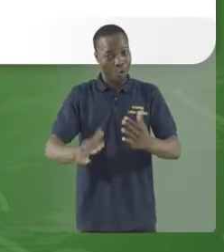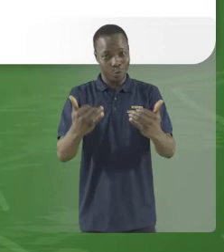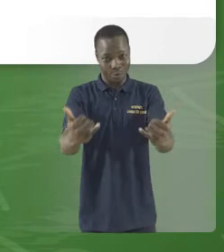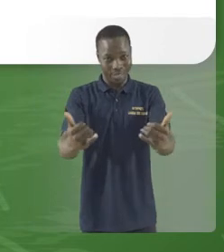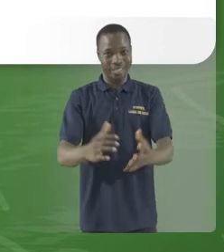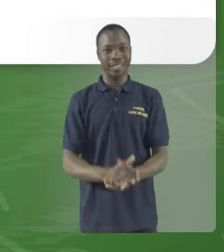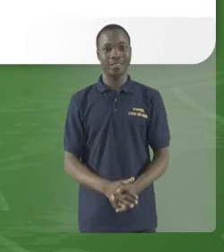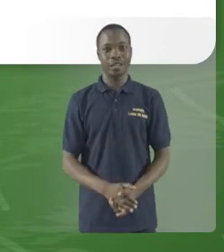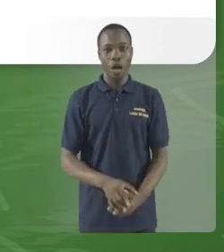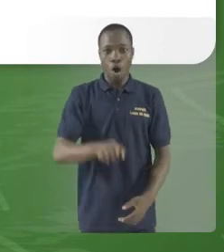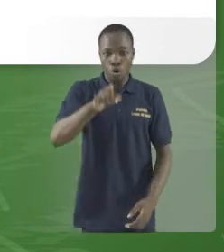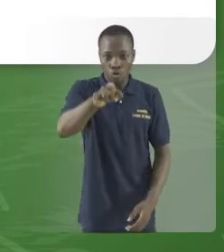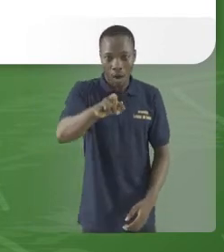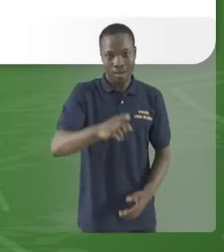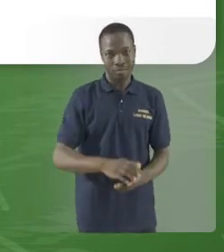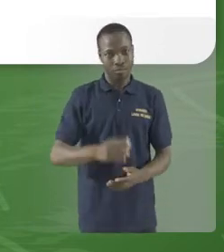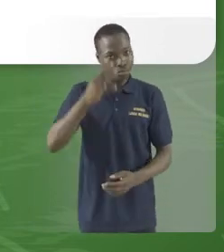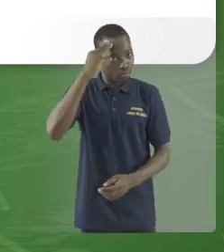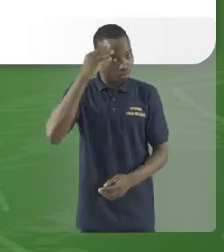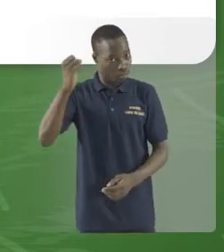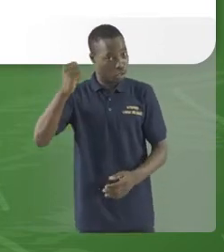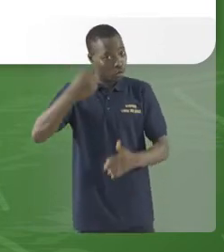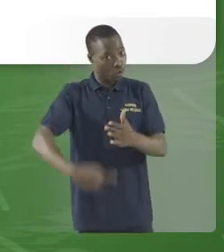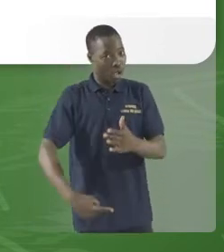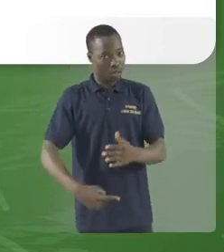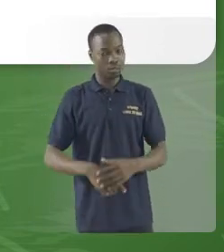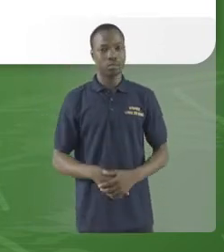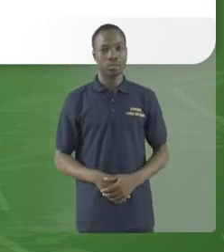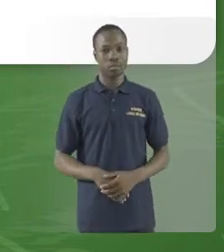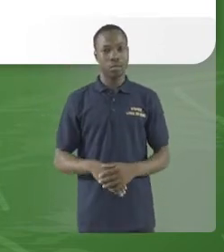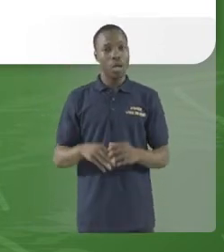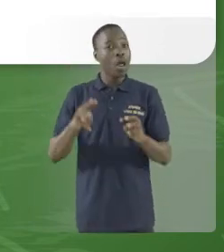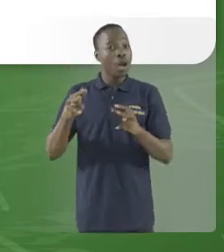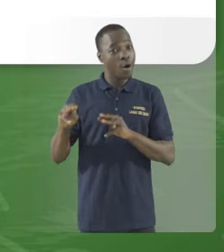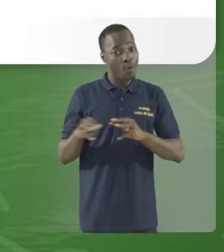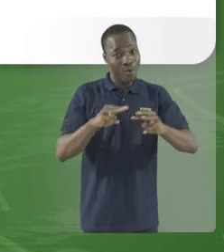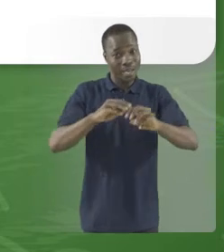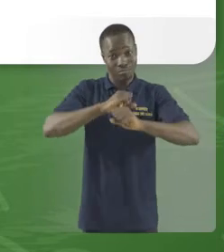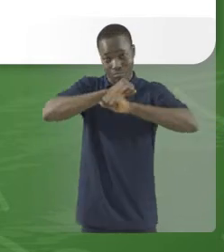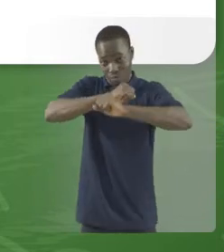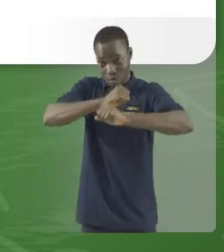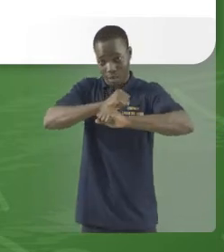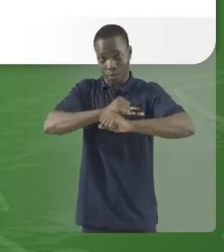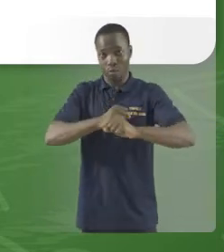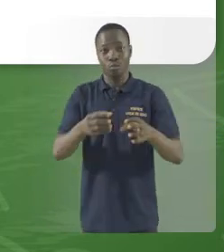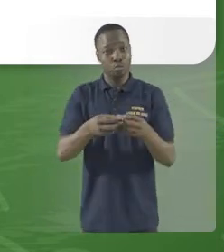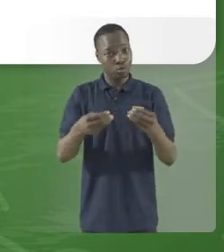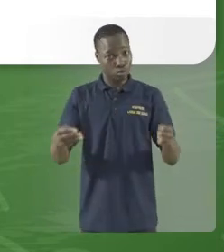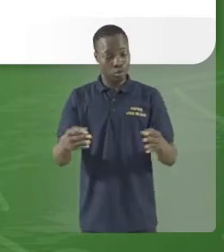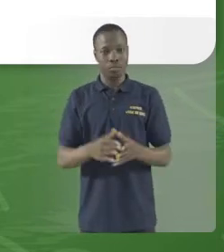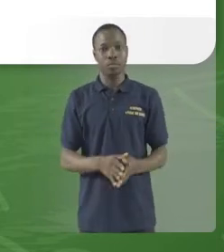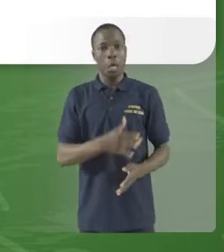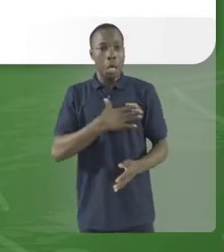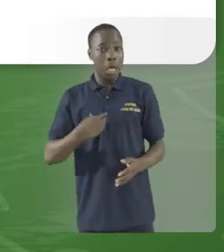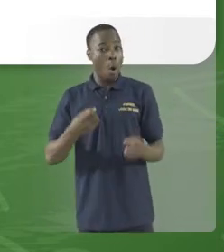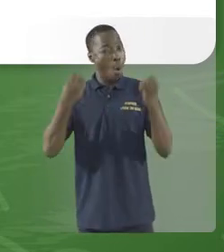retenir? Les moyens de protection des sols et certaines